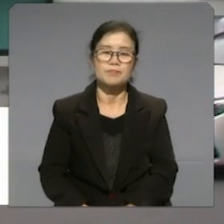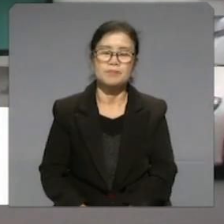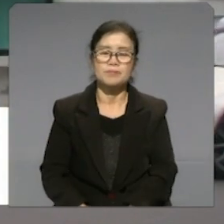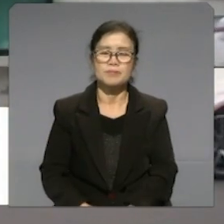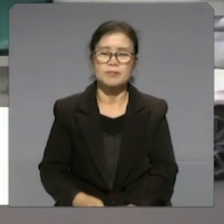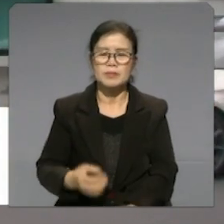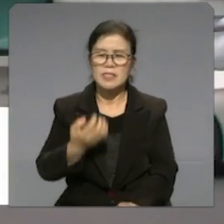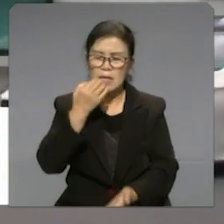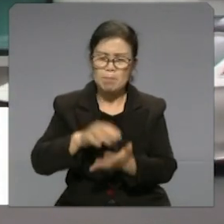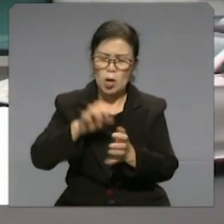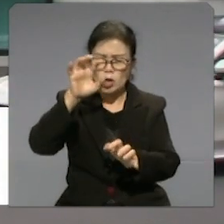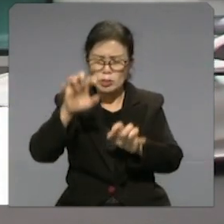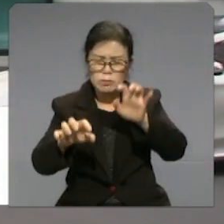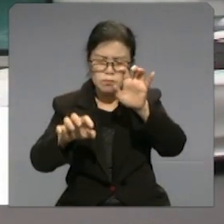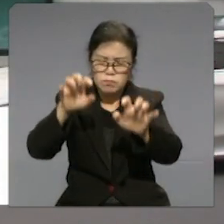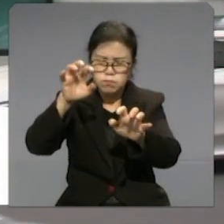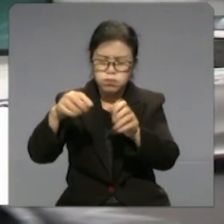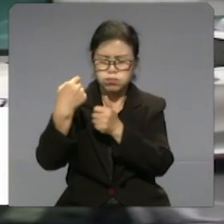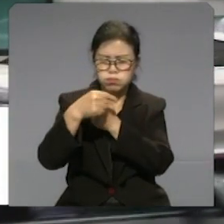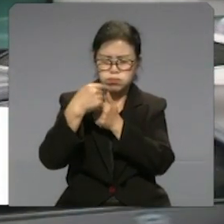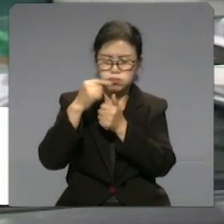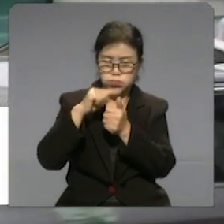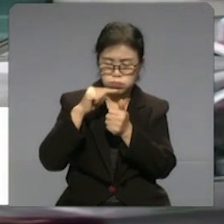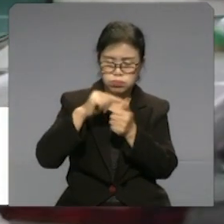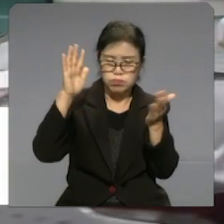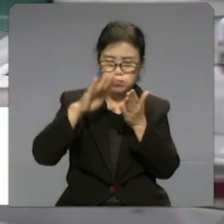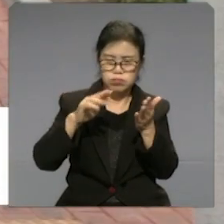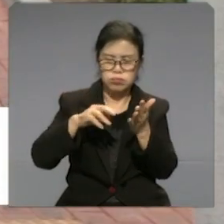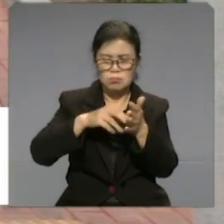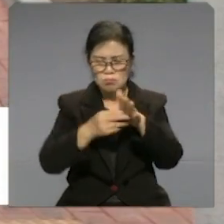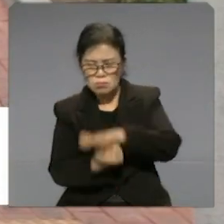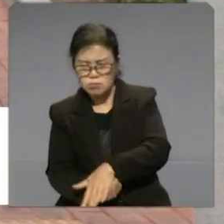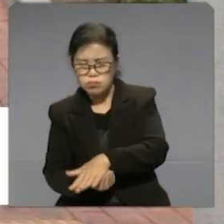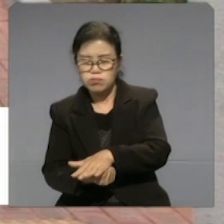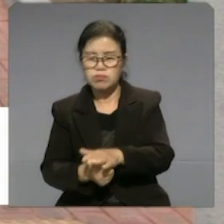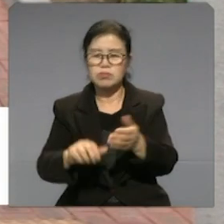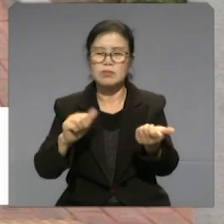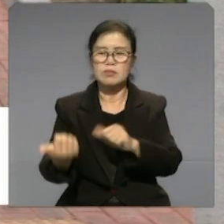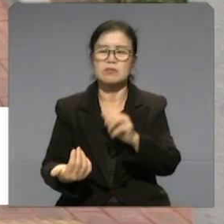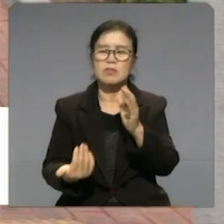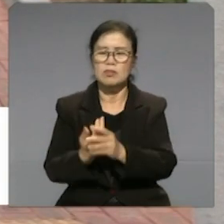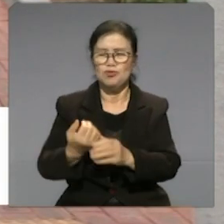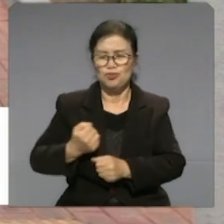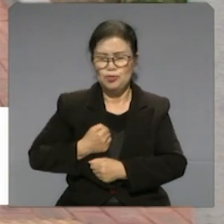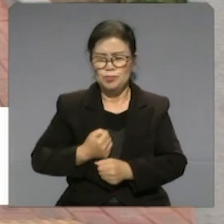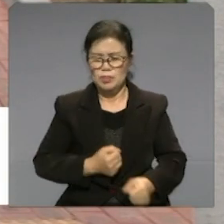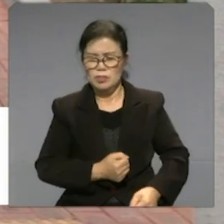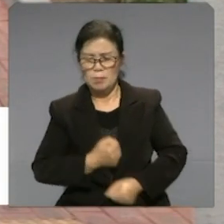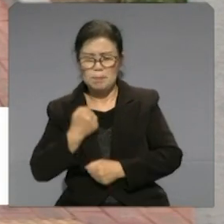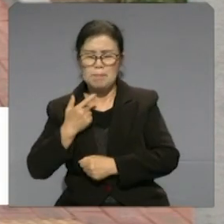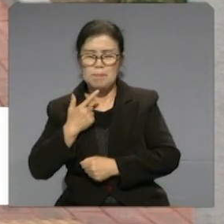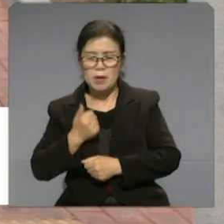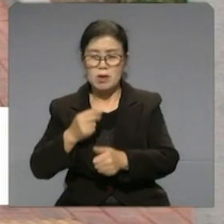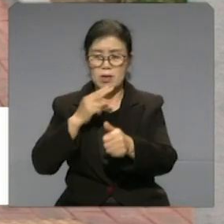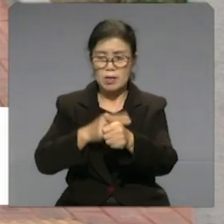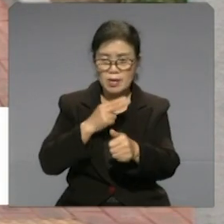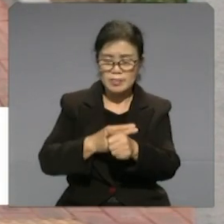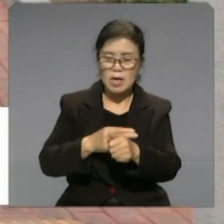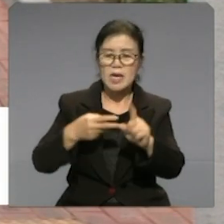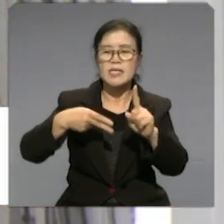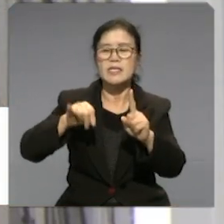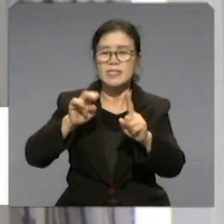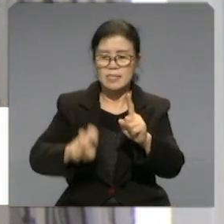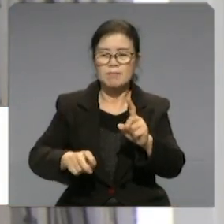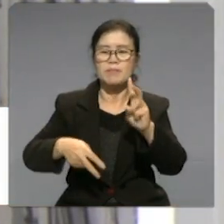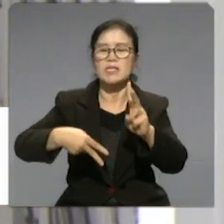암벽 등반 교육 수강생이 바위에 깔려 사망한 사건과 관련해 주의 의무를 게을리한 혐의로 재판에 넘겨졌던 강사가 1심에